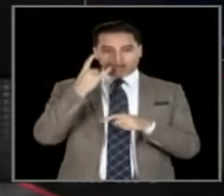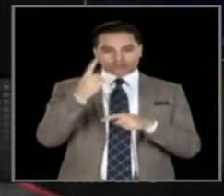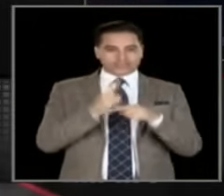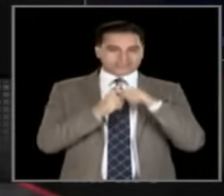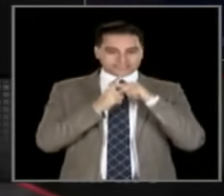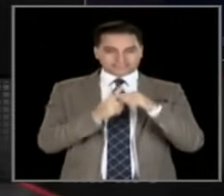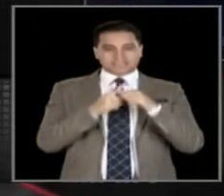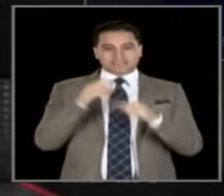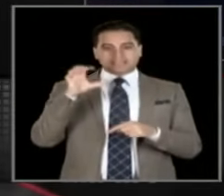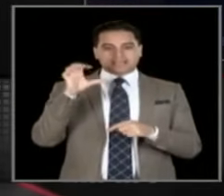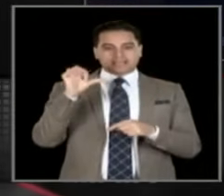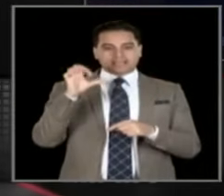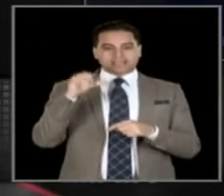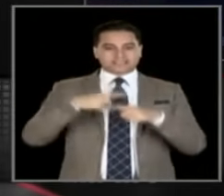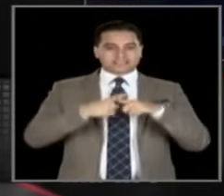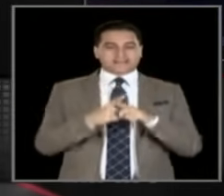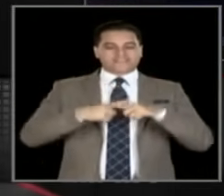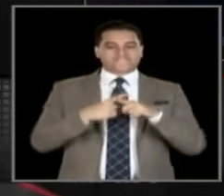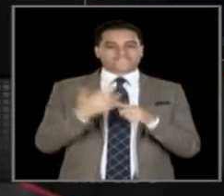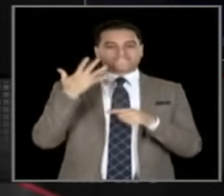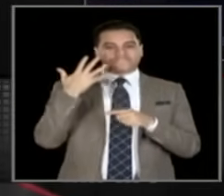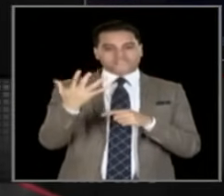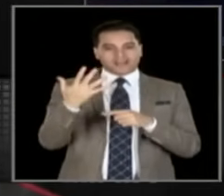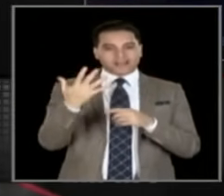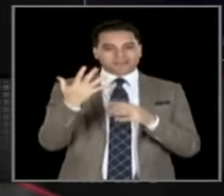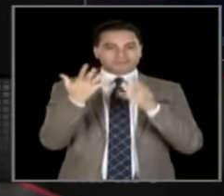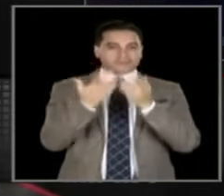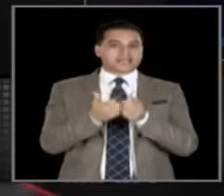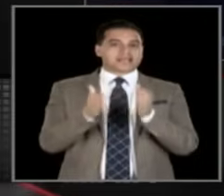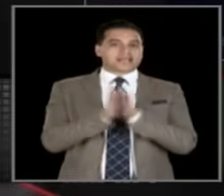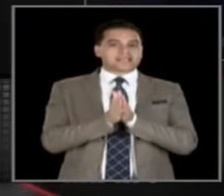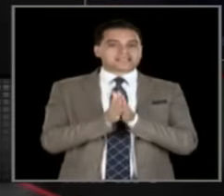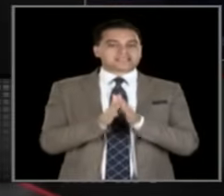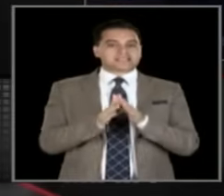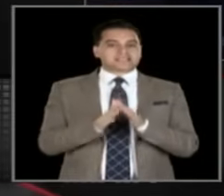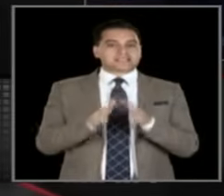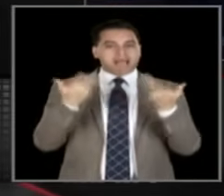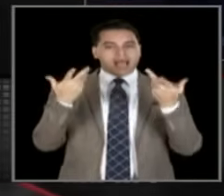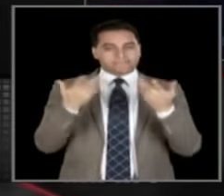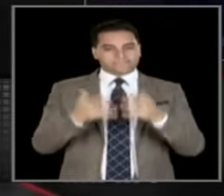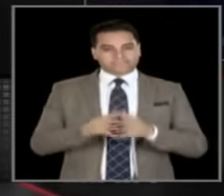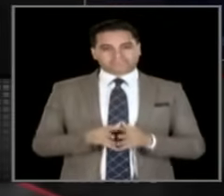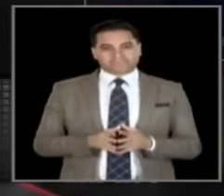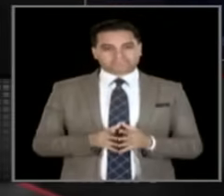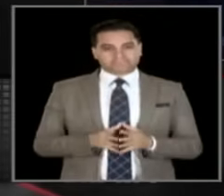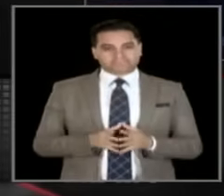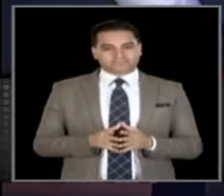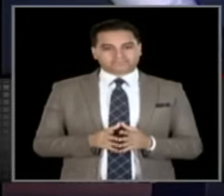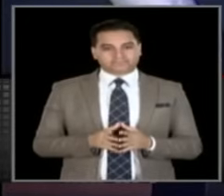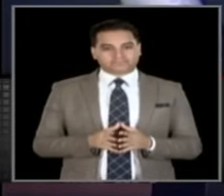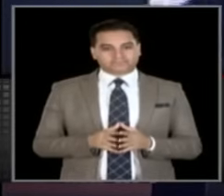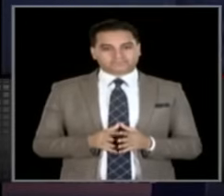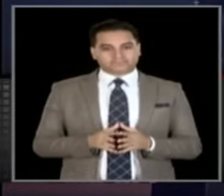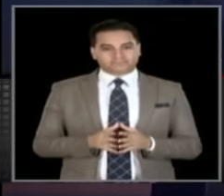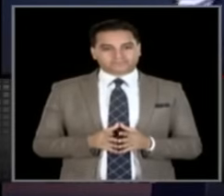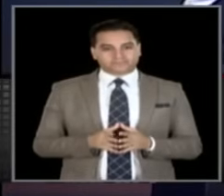على 10 زائد 9 في 5 يساوي